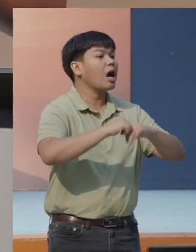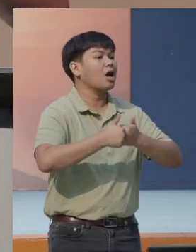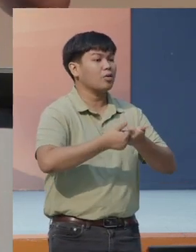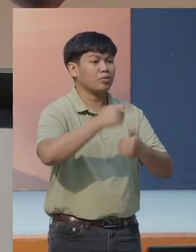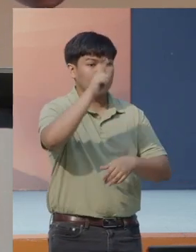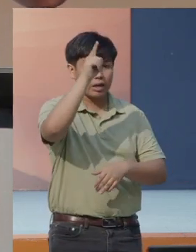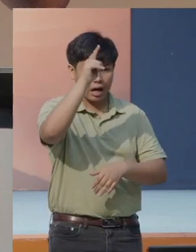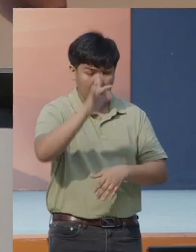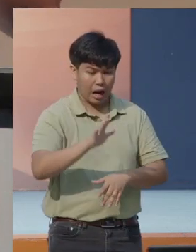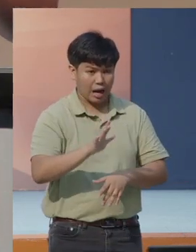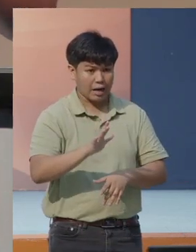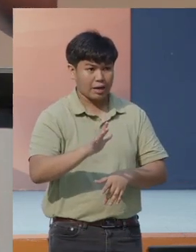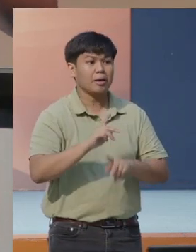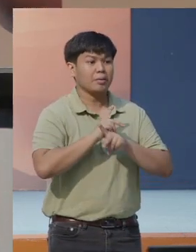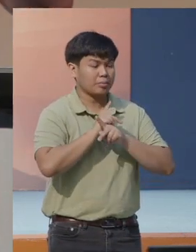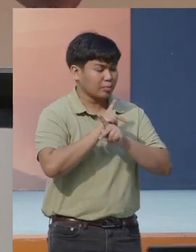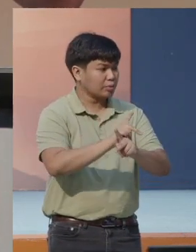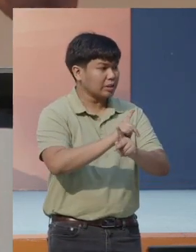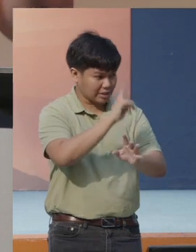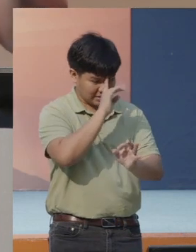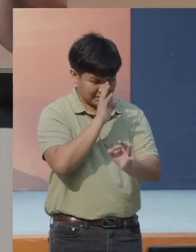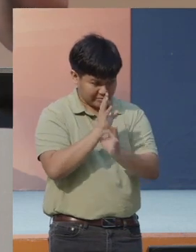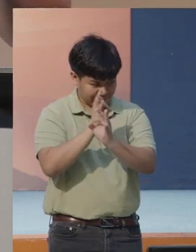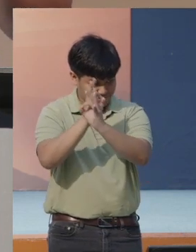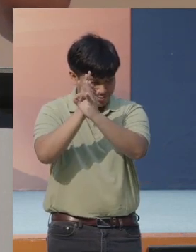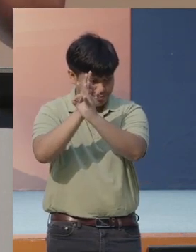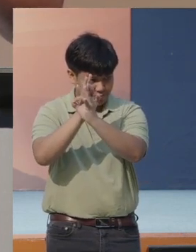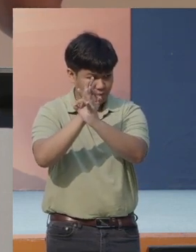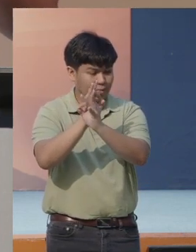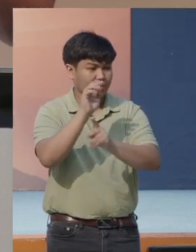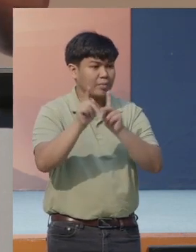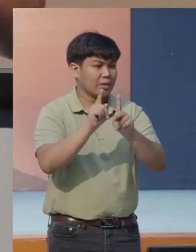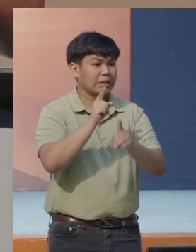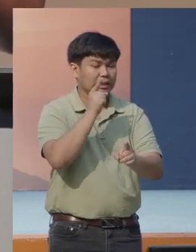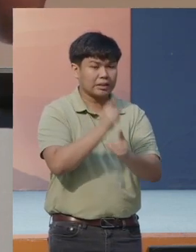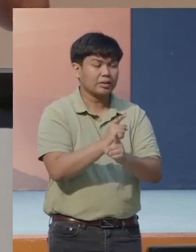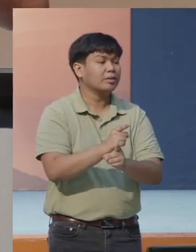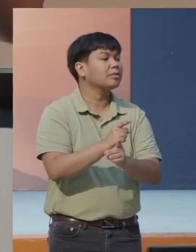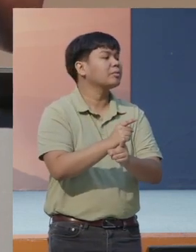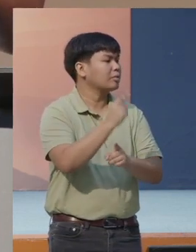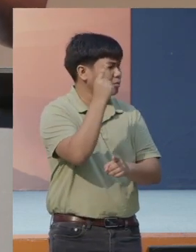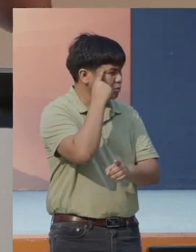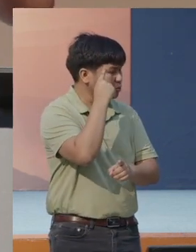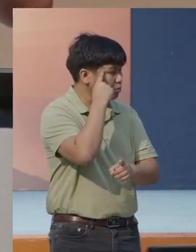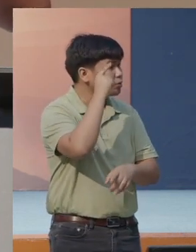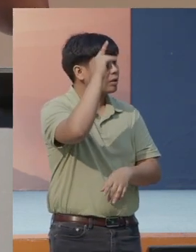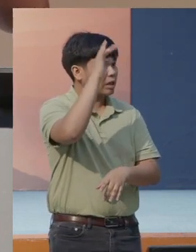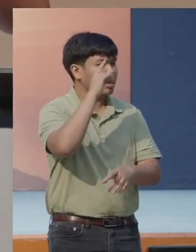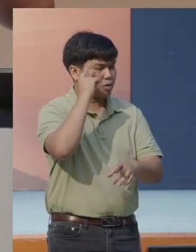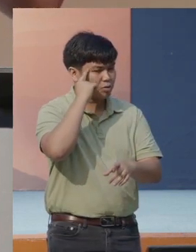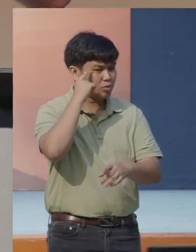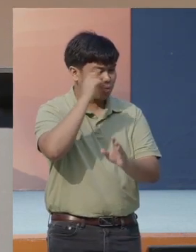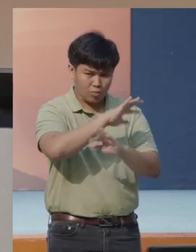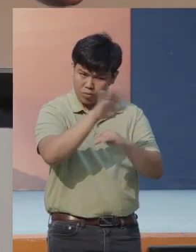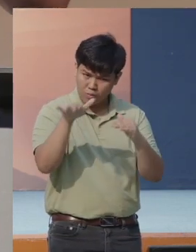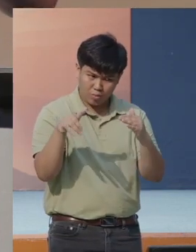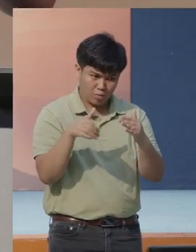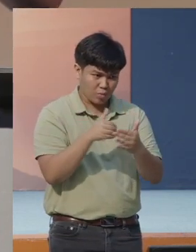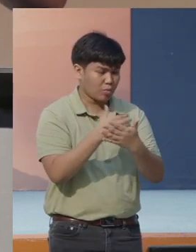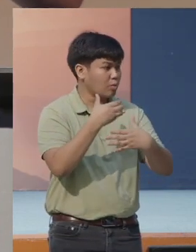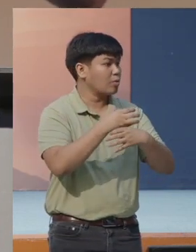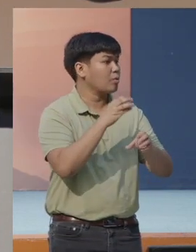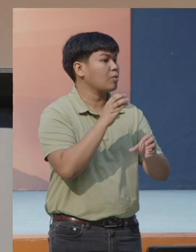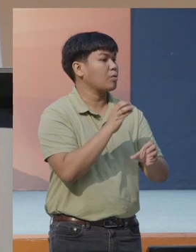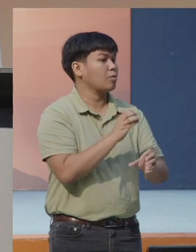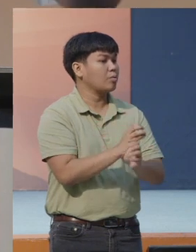ng Diyos ang mga tapat at matutuwid dahil alam niya ng lubos ang kanyang mga